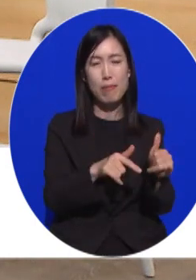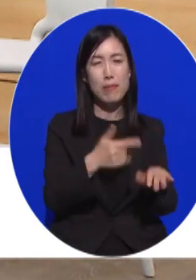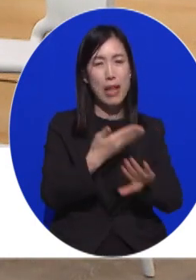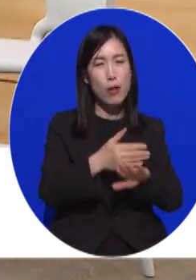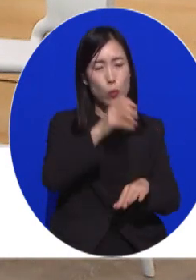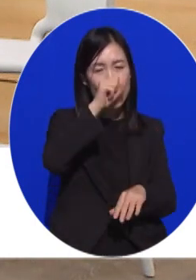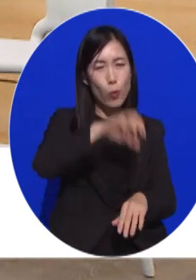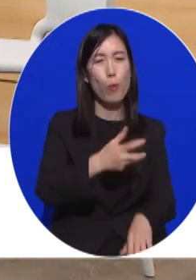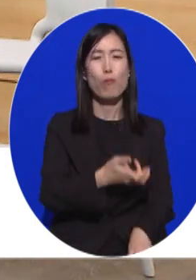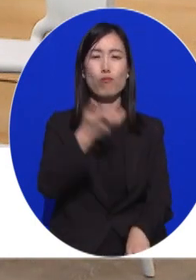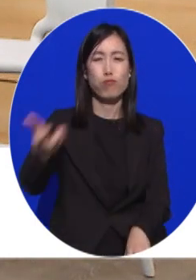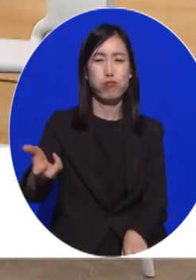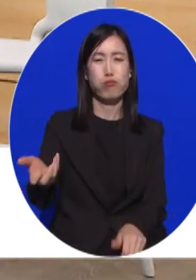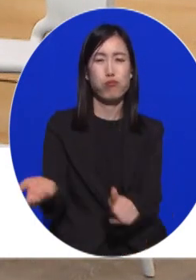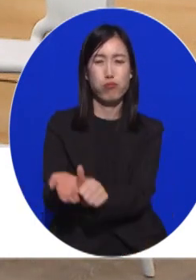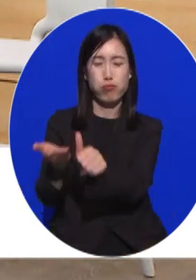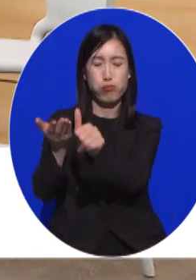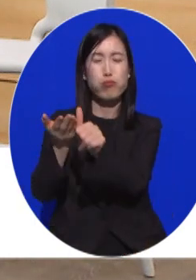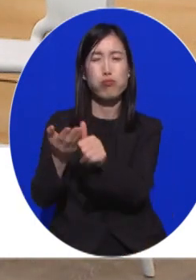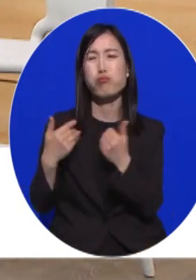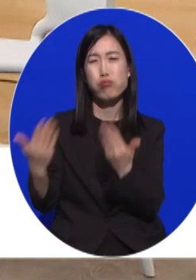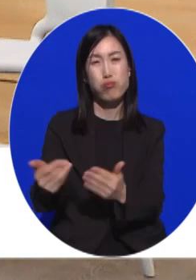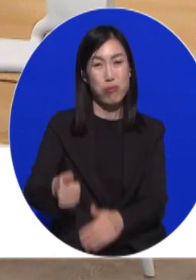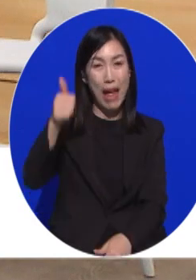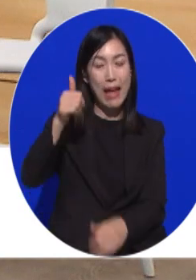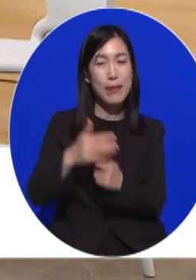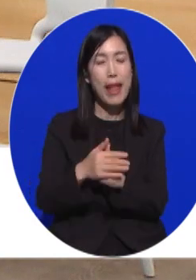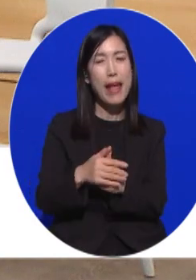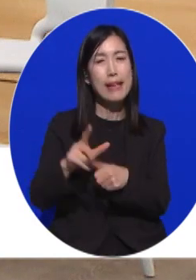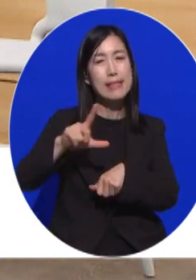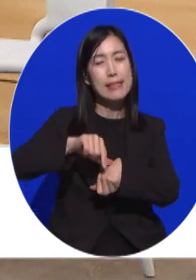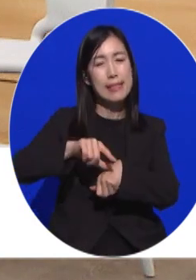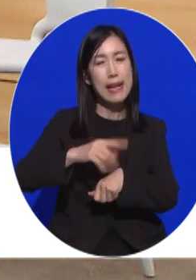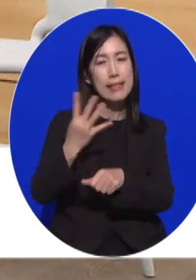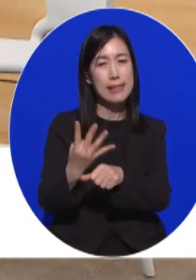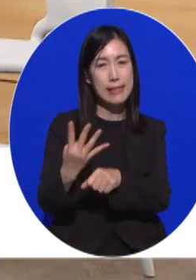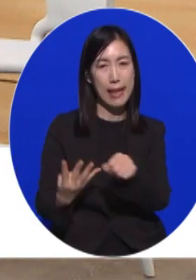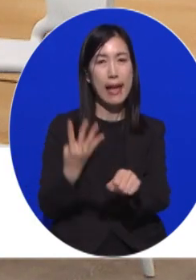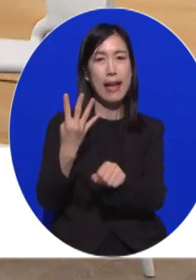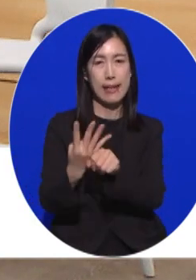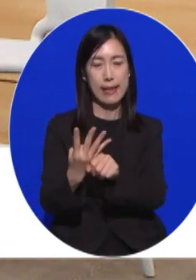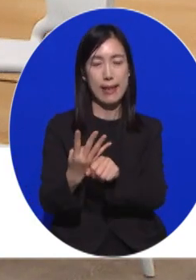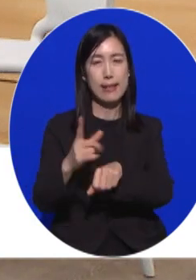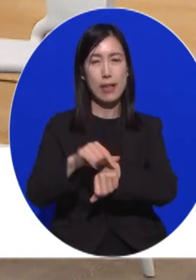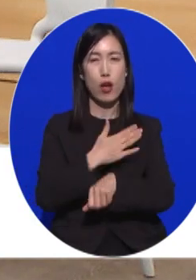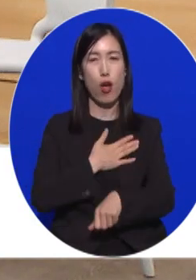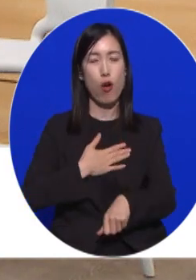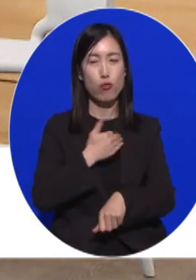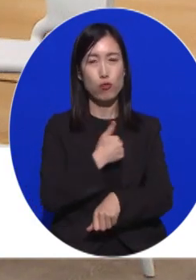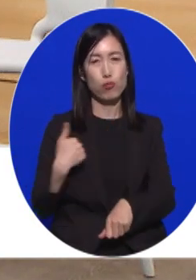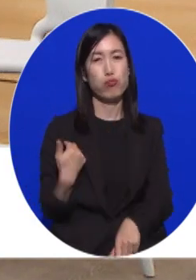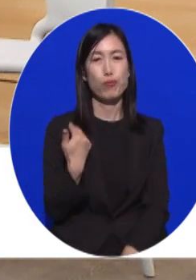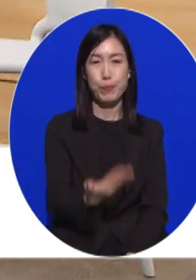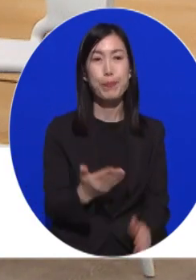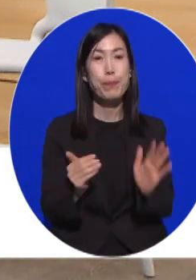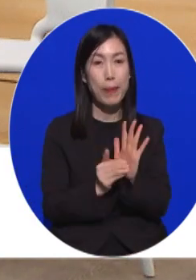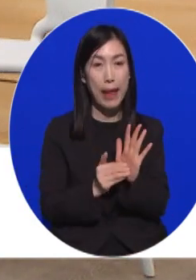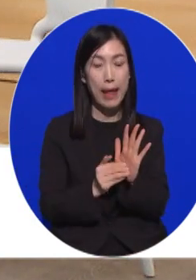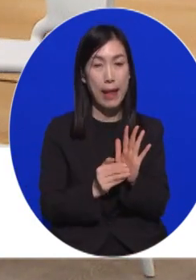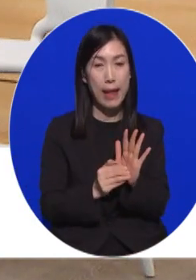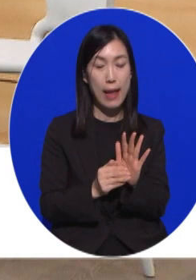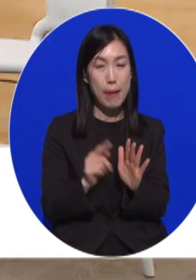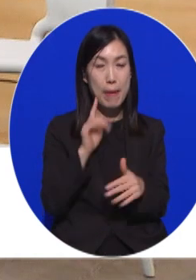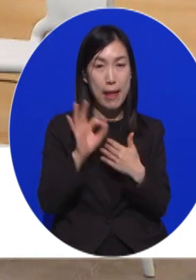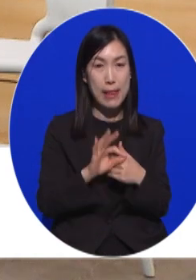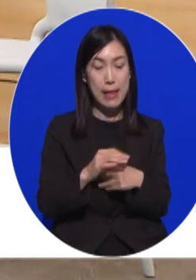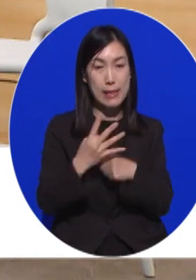더 좋은 곳으로 이제 잘 관할 수 있게끔 그런 시간을 4년이라는 시간을 이제 부여를 했습니다 그래서 이런 분들이 유해를